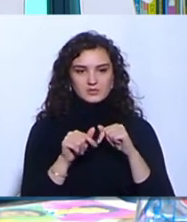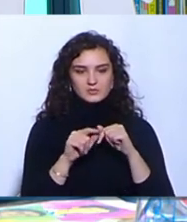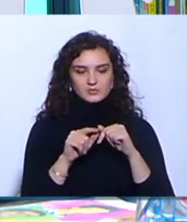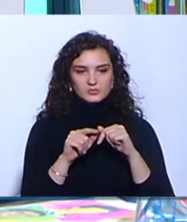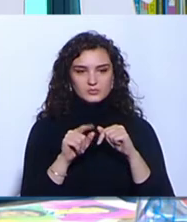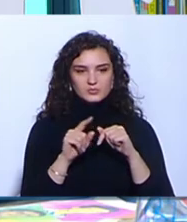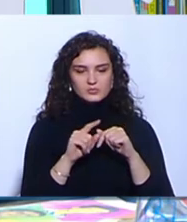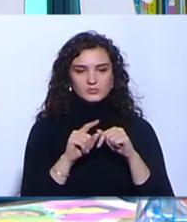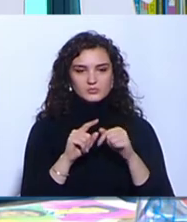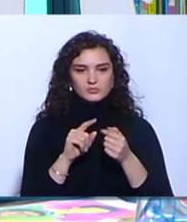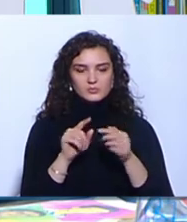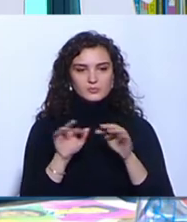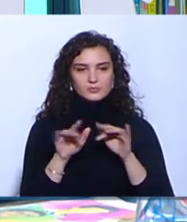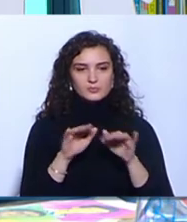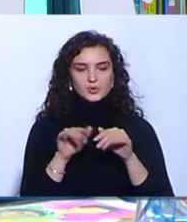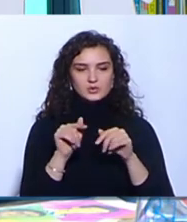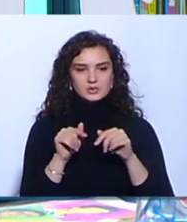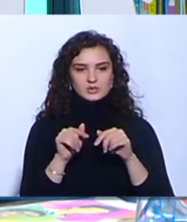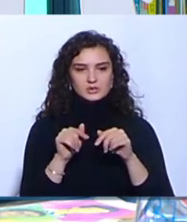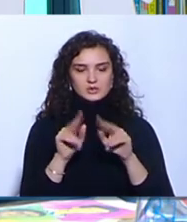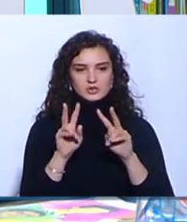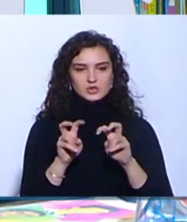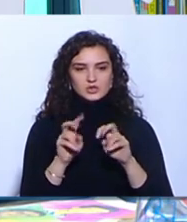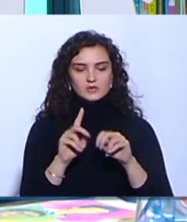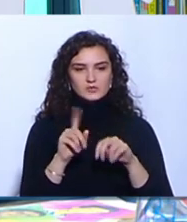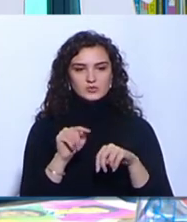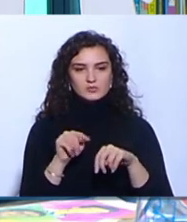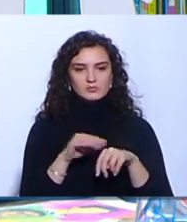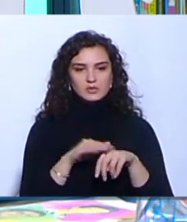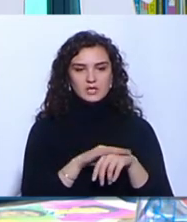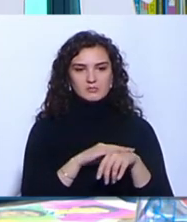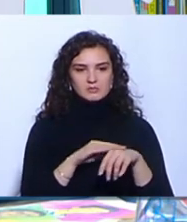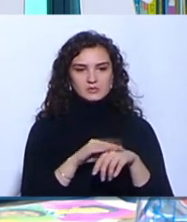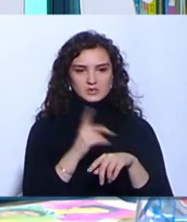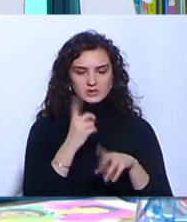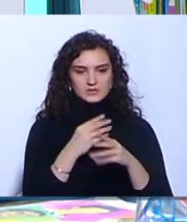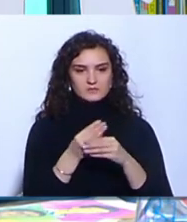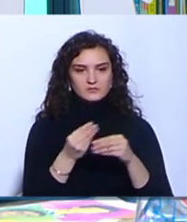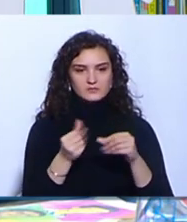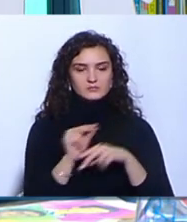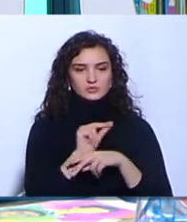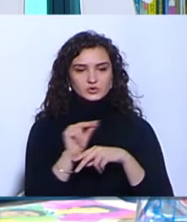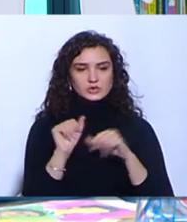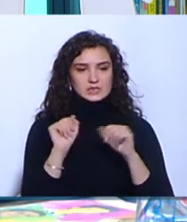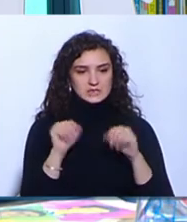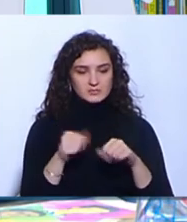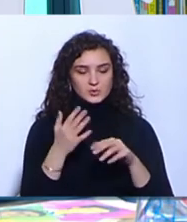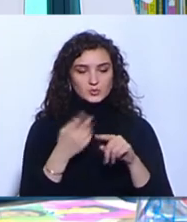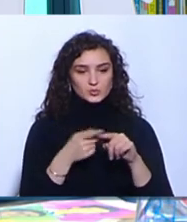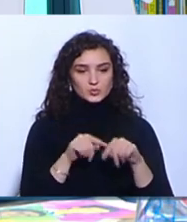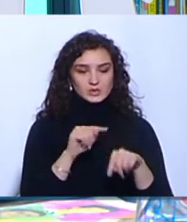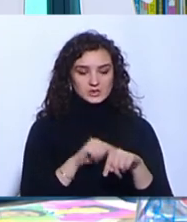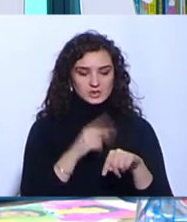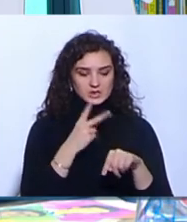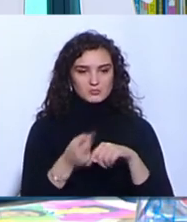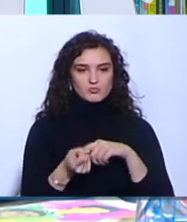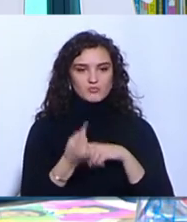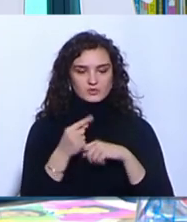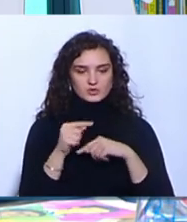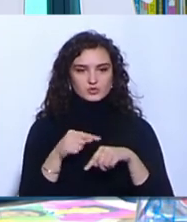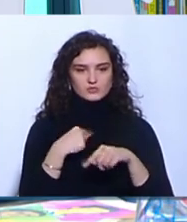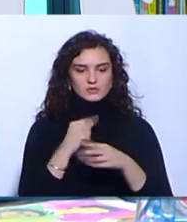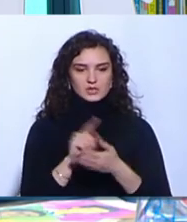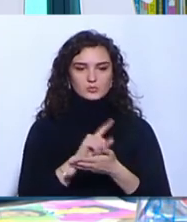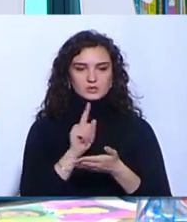პროცესი გამოვიყენოთ. ანუ პროცესი შექცევადია ნიშნავს იმას, რომ ამისი ალაგება შესაძლებელია. თუ ეს ნიშანი აღმოვაჩინეთ,